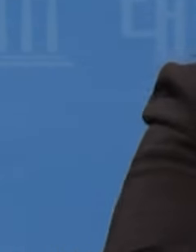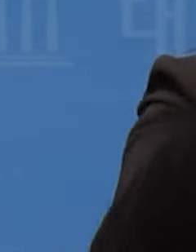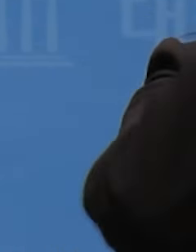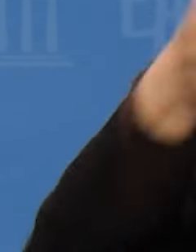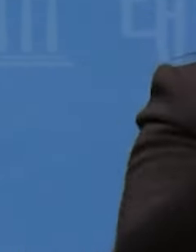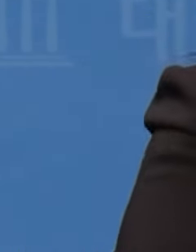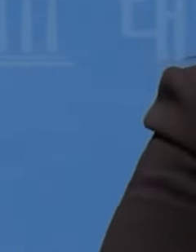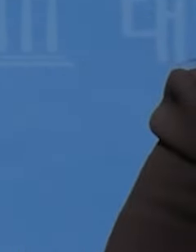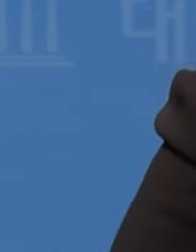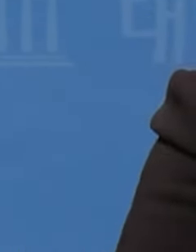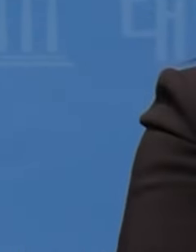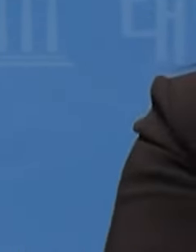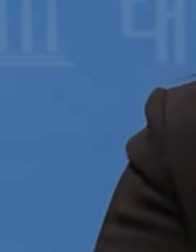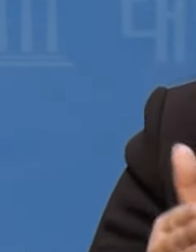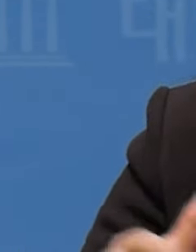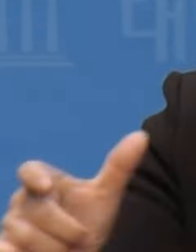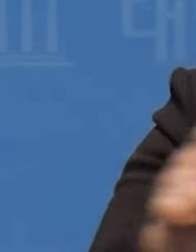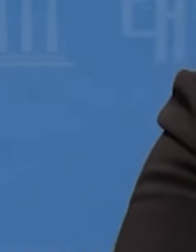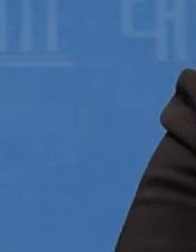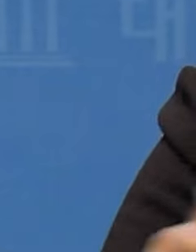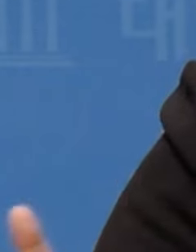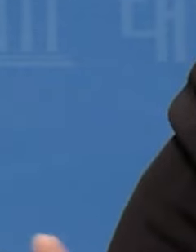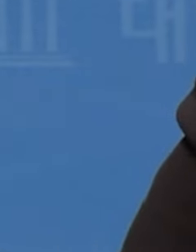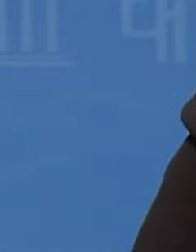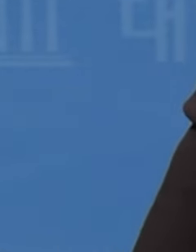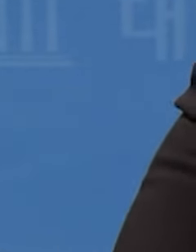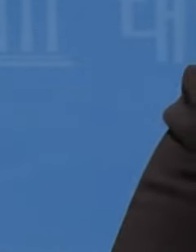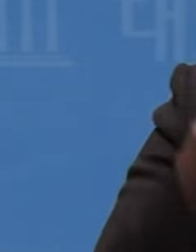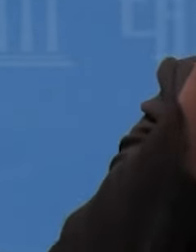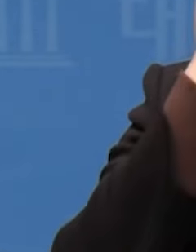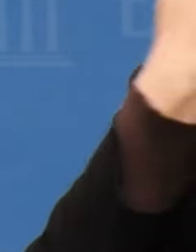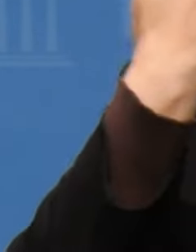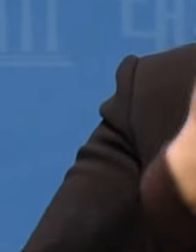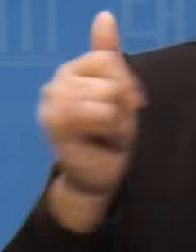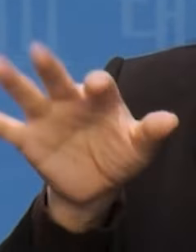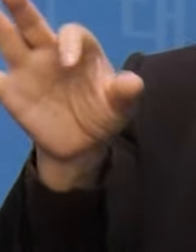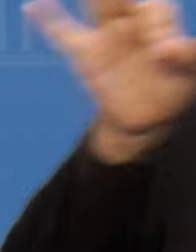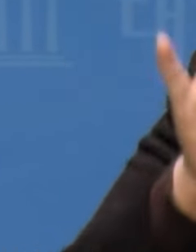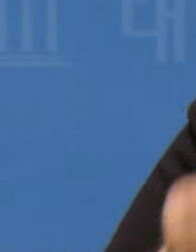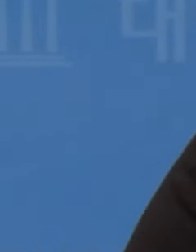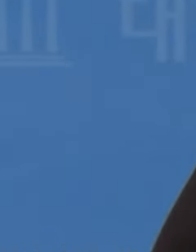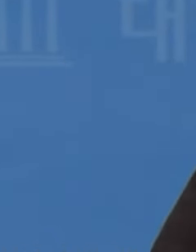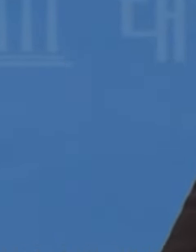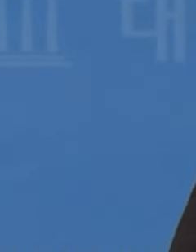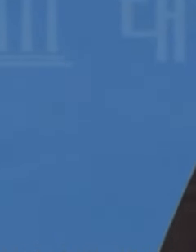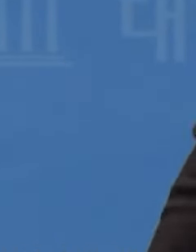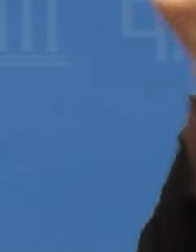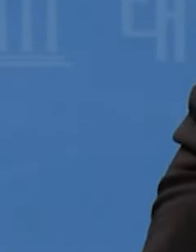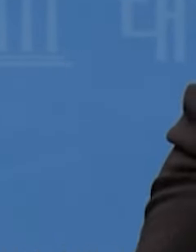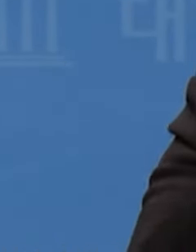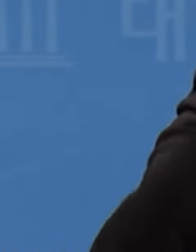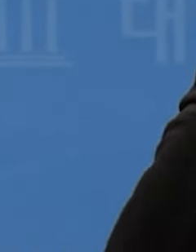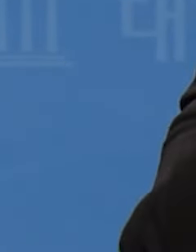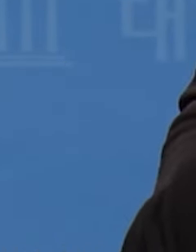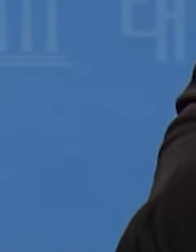전국청년위원장이 준비하는 지역구조차도 다른 인물을 전략공천한다는 말이 언론을 통해 들리고